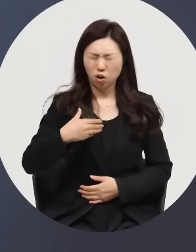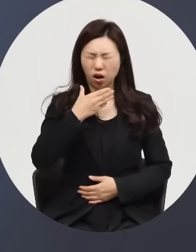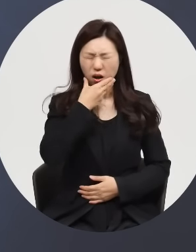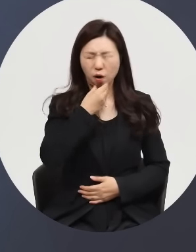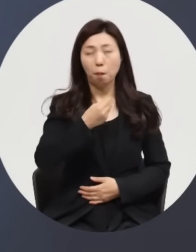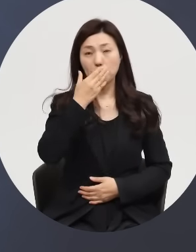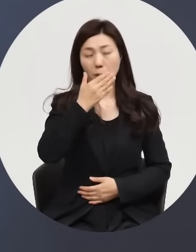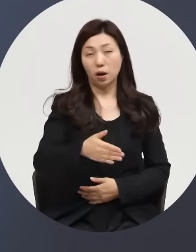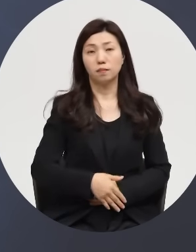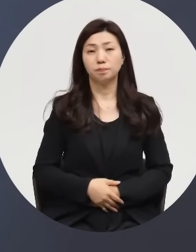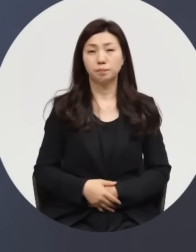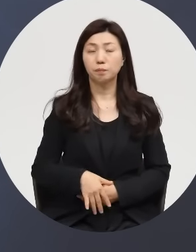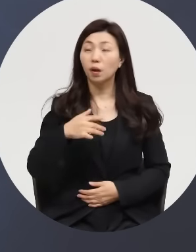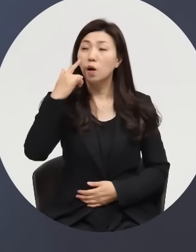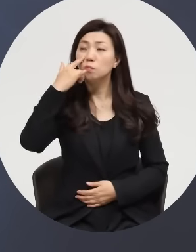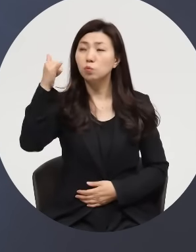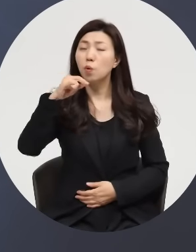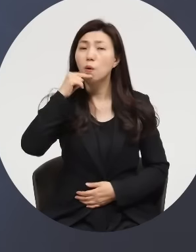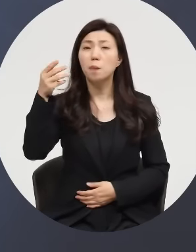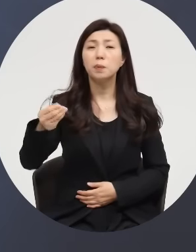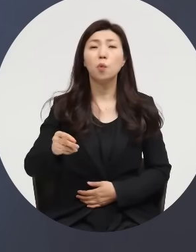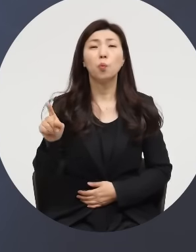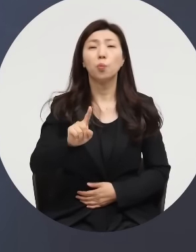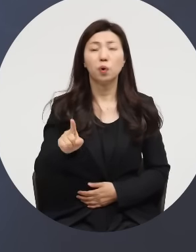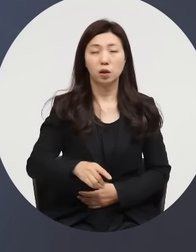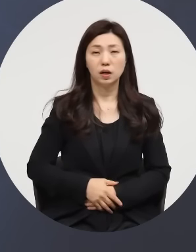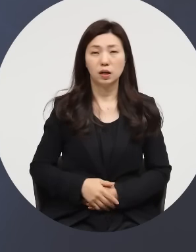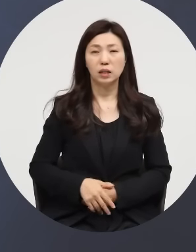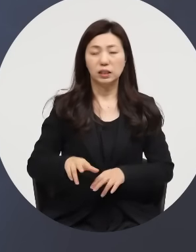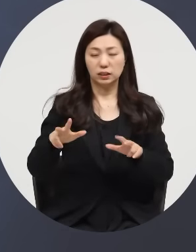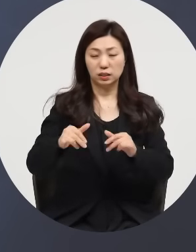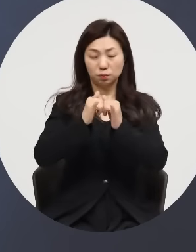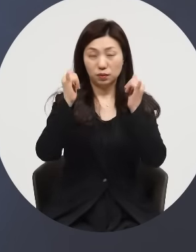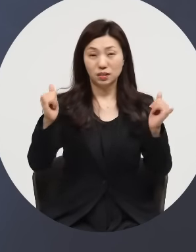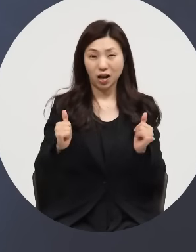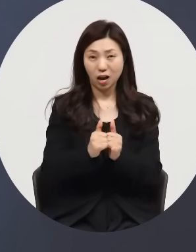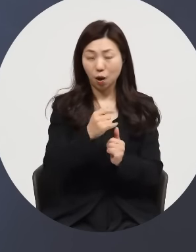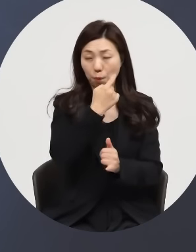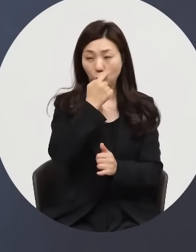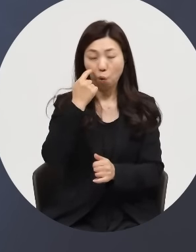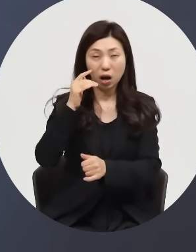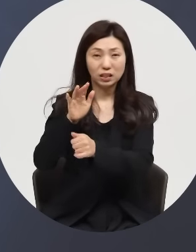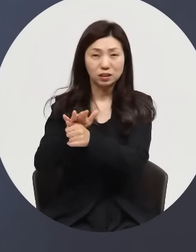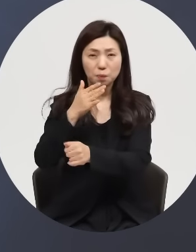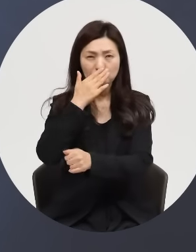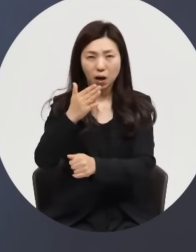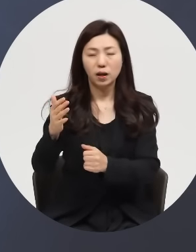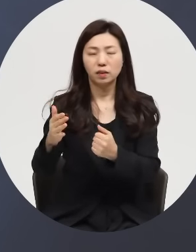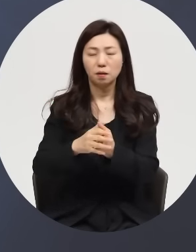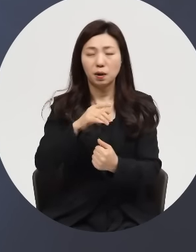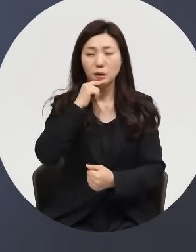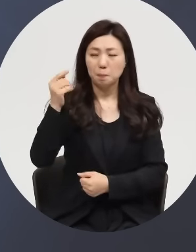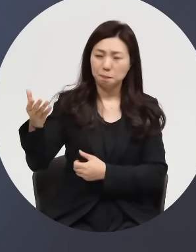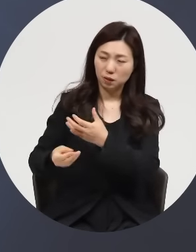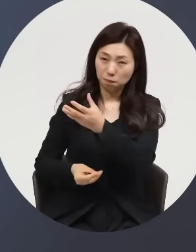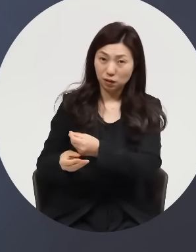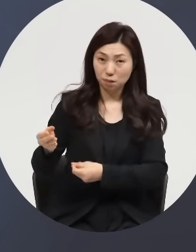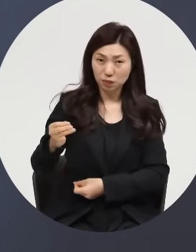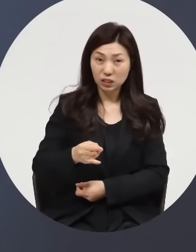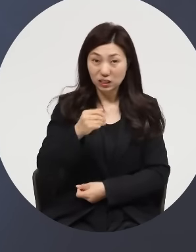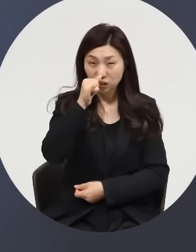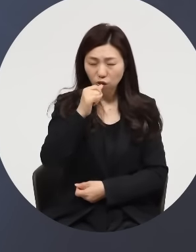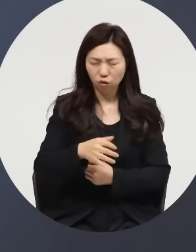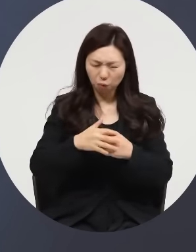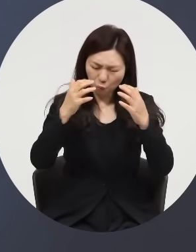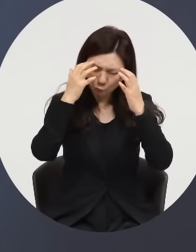그러면 아버님 뭐 어떡하겠냐? 그건 뭐 요즘 사회보장제도가 돼 있어가지고 빚을 지면 어때요?